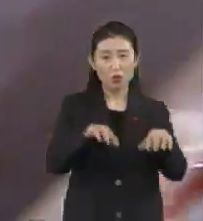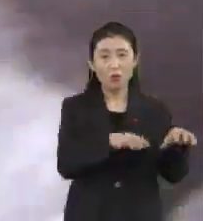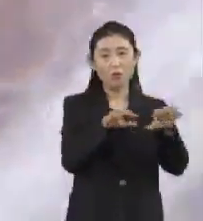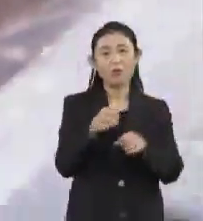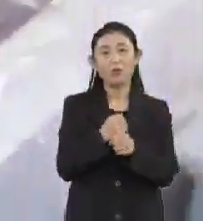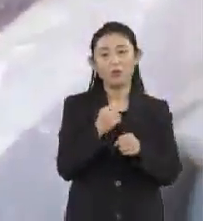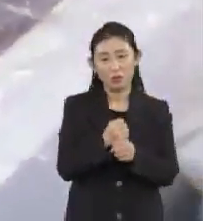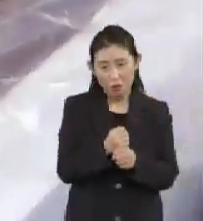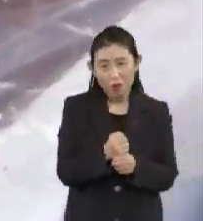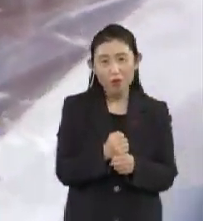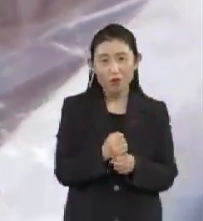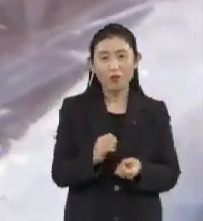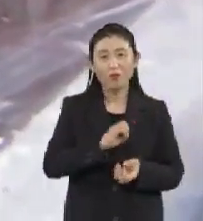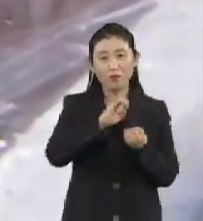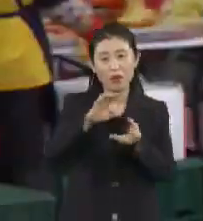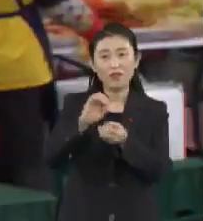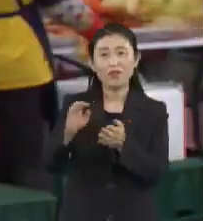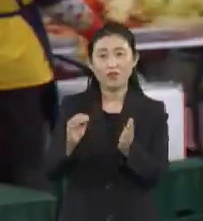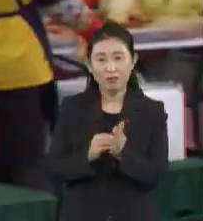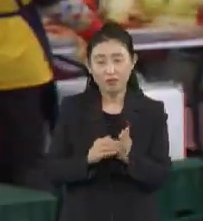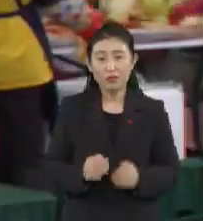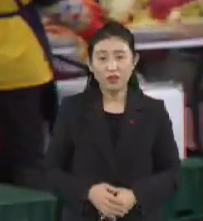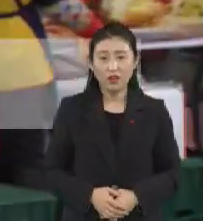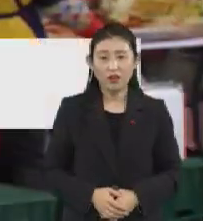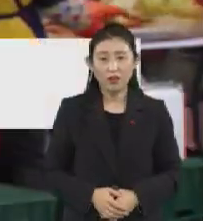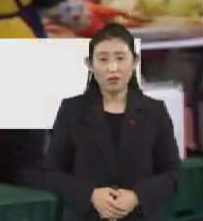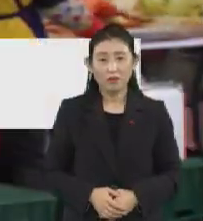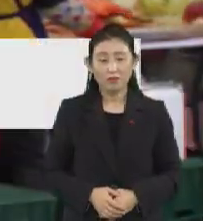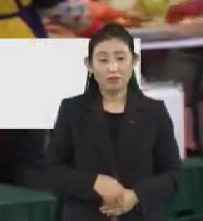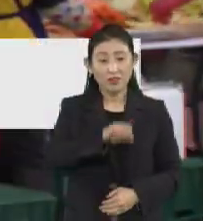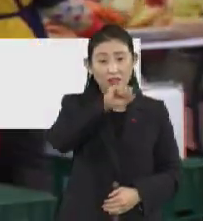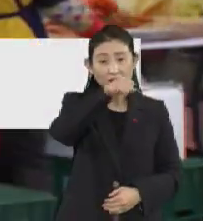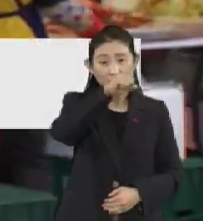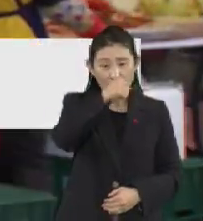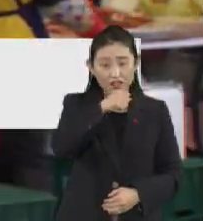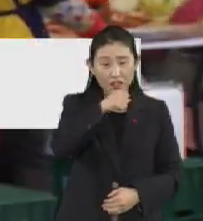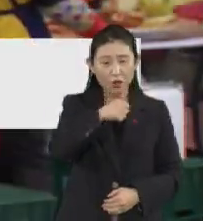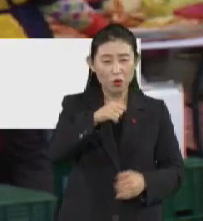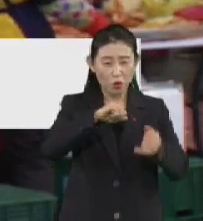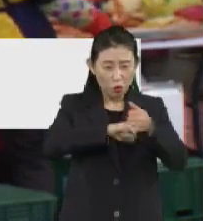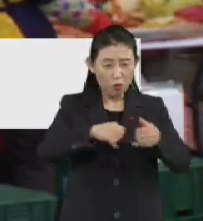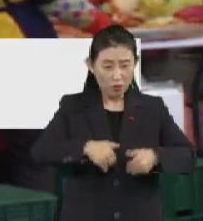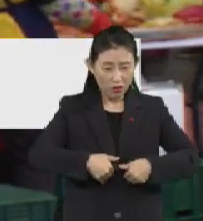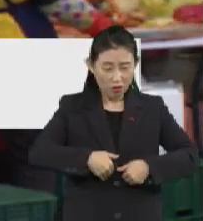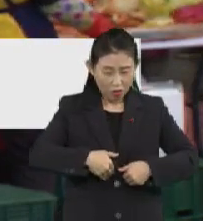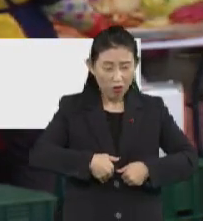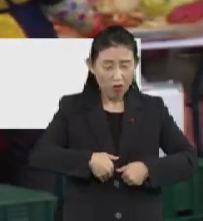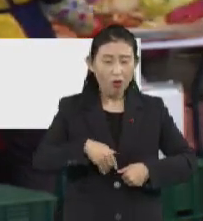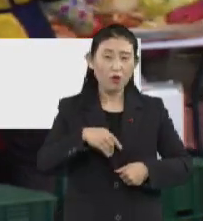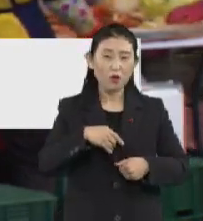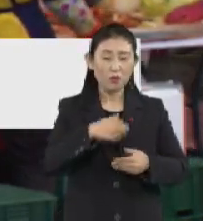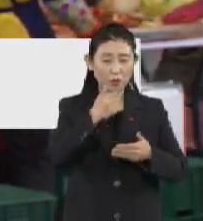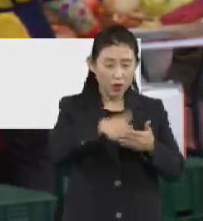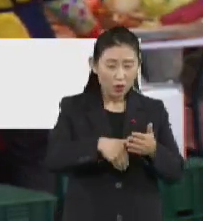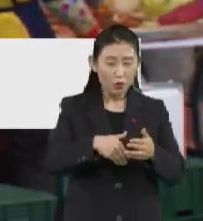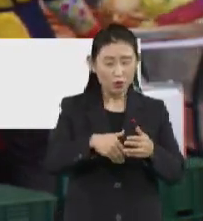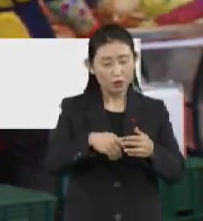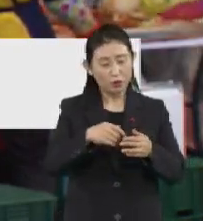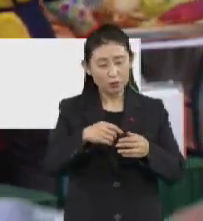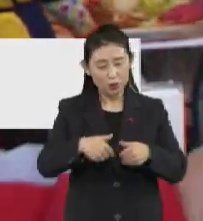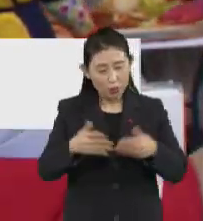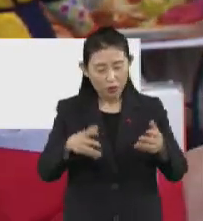나섰습니다. 모든 예산을 최소화시켜서 다 줄이고 여기에 모든 예산을 다